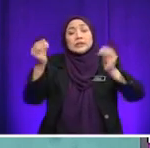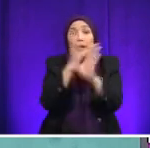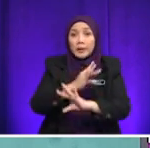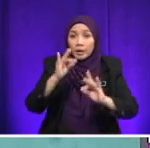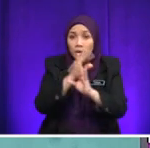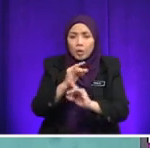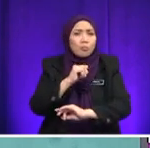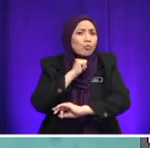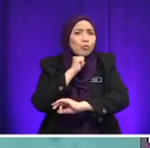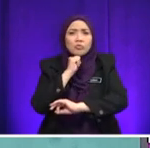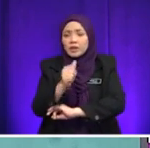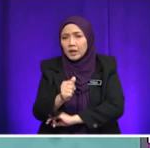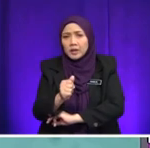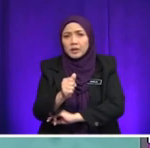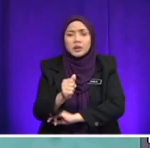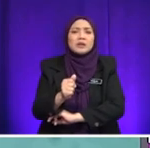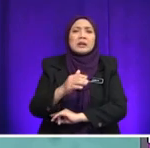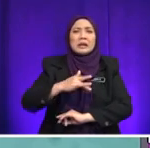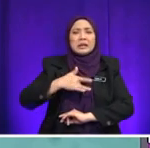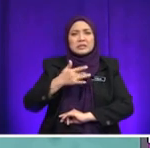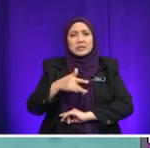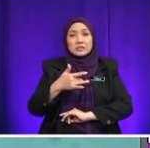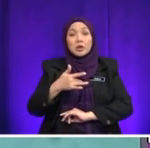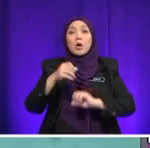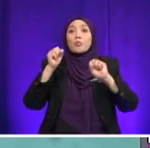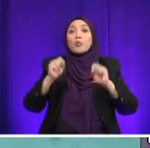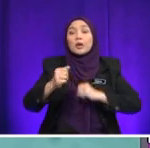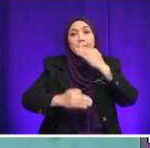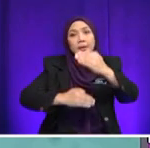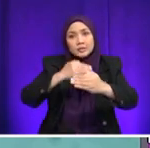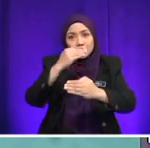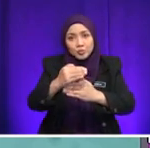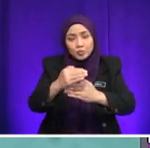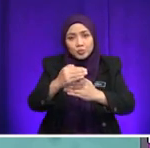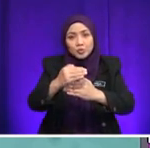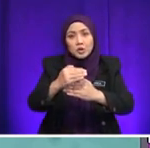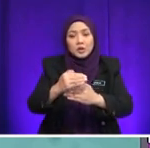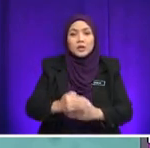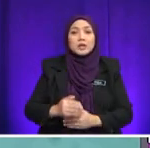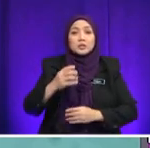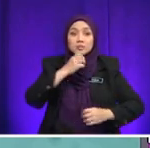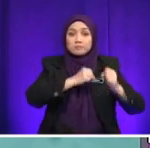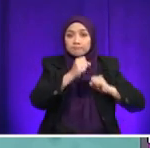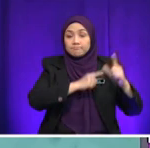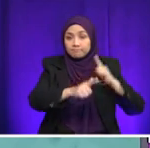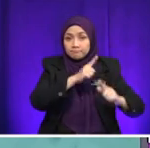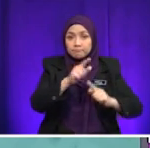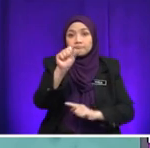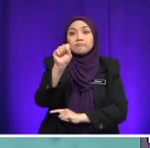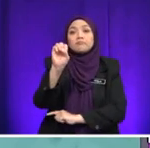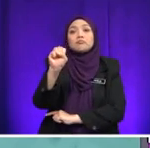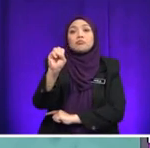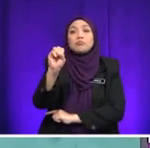sekadar memajukan Negeri tetapi memajukan ekonomi dan sosial penduduk Serawak dan faktor yang